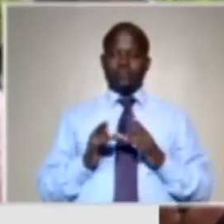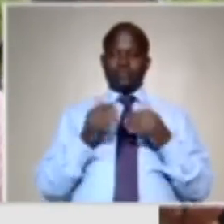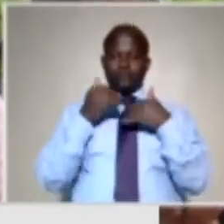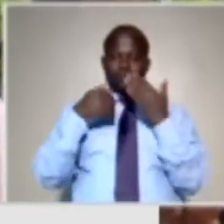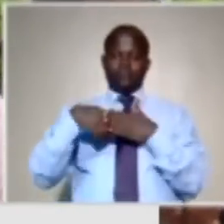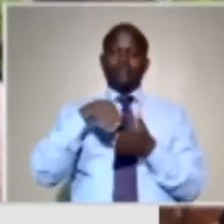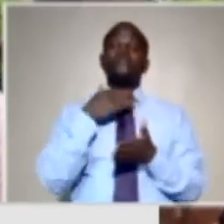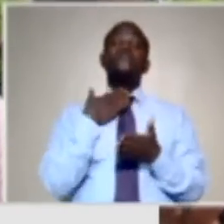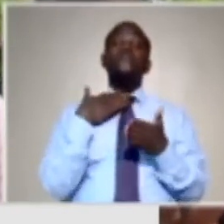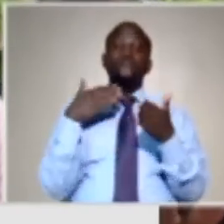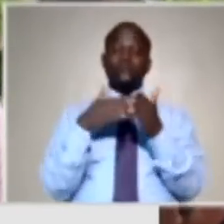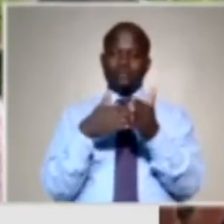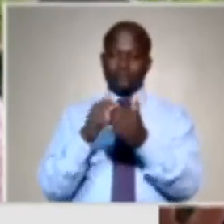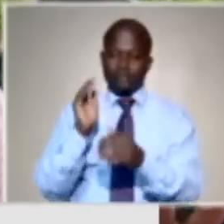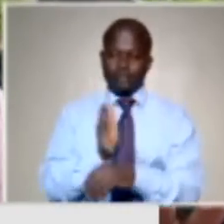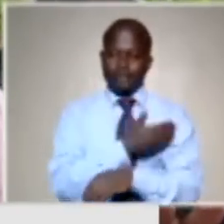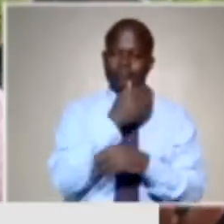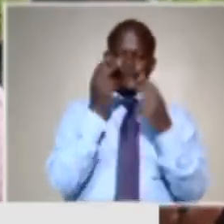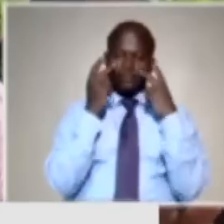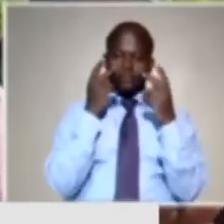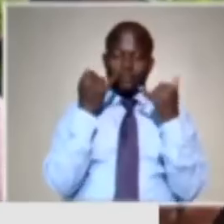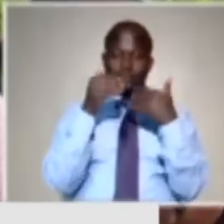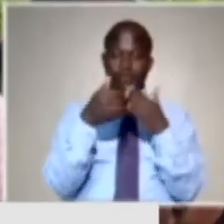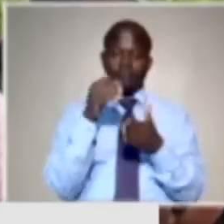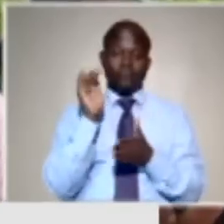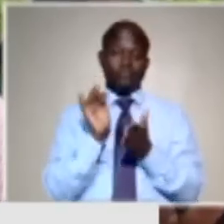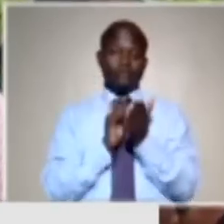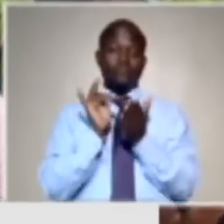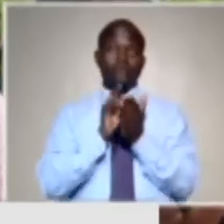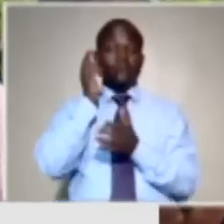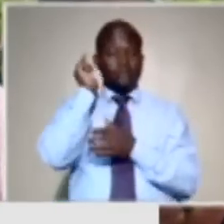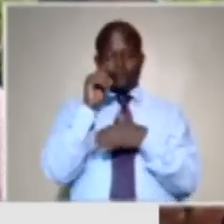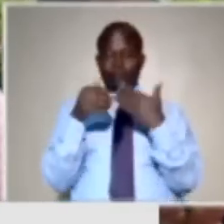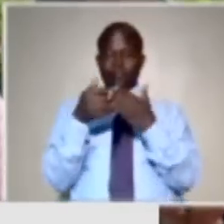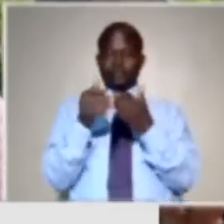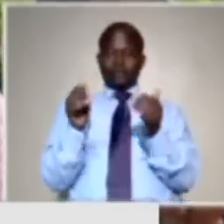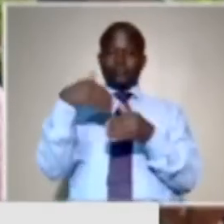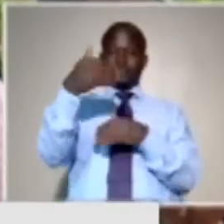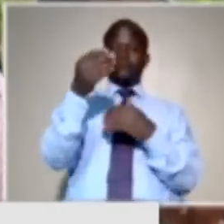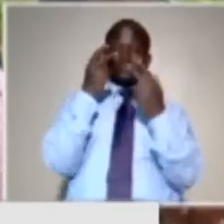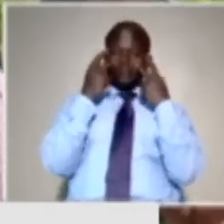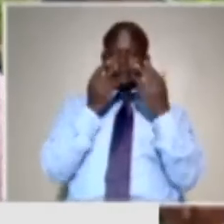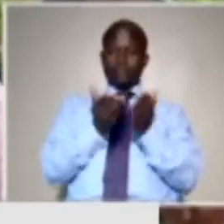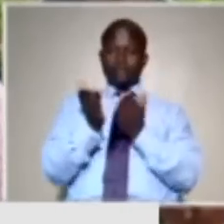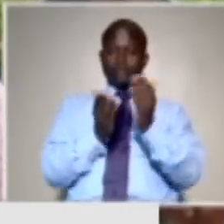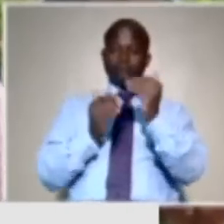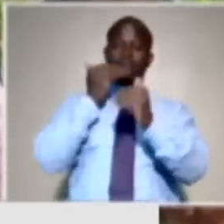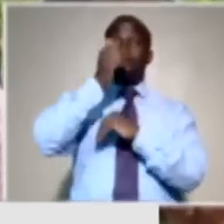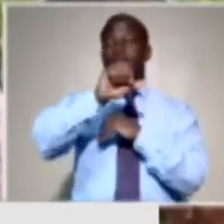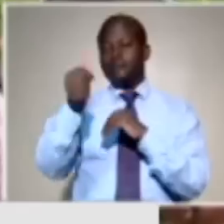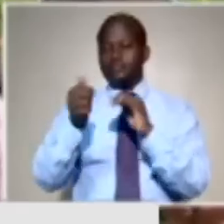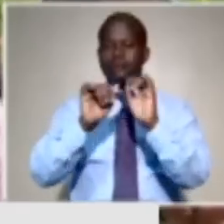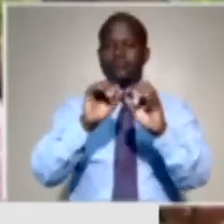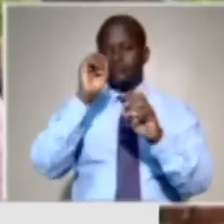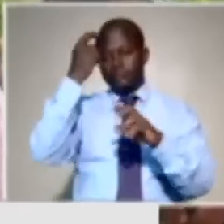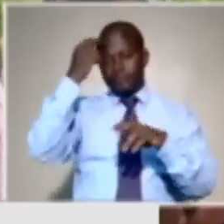turagira ngo iyo bariya ibanze iveho turebe se umuntu afite smartphone afite na internet ihoraho yabasha kubona service hanyuma ibindi bisigaye ni bya